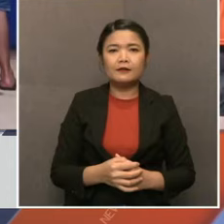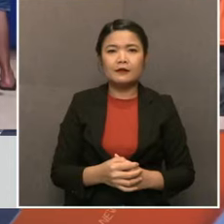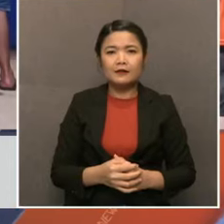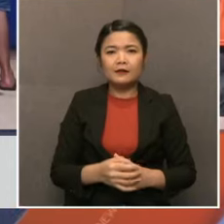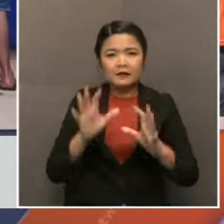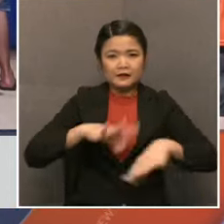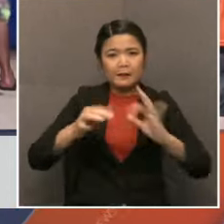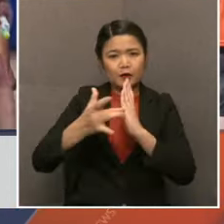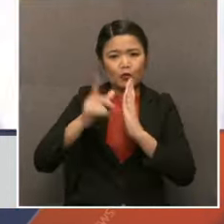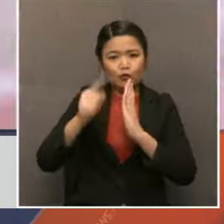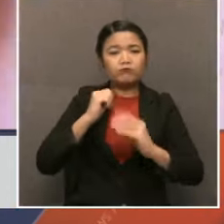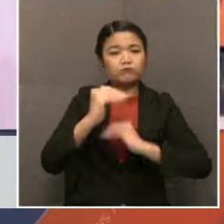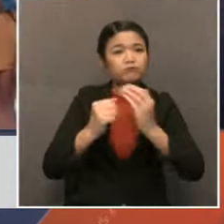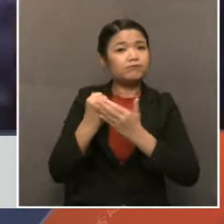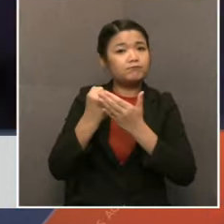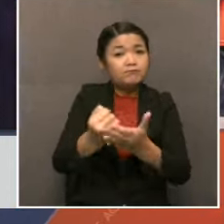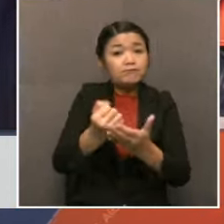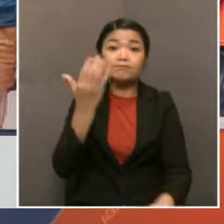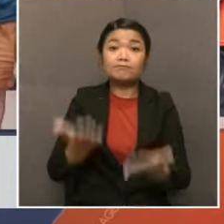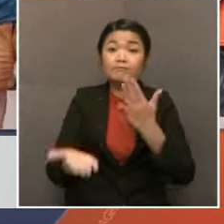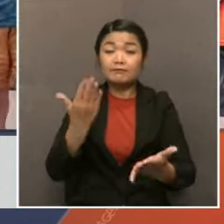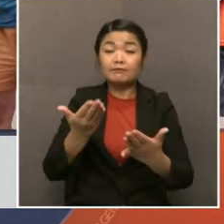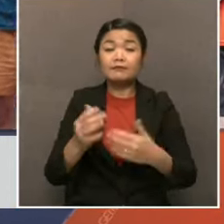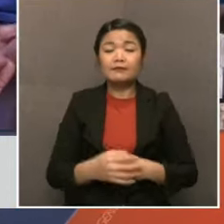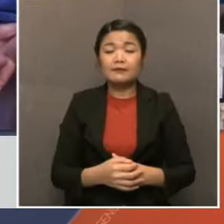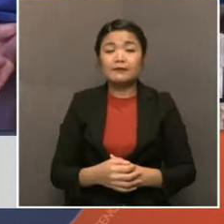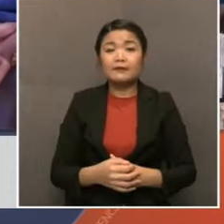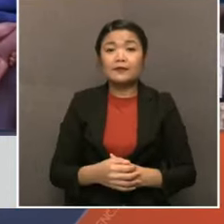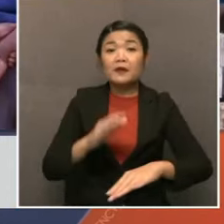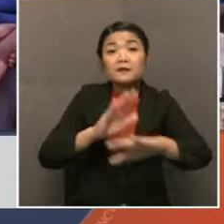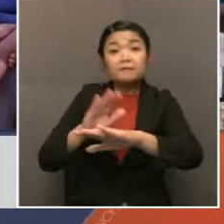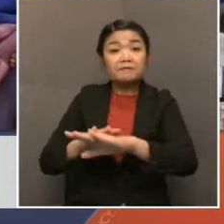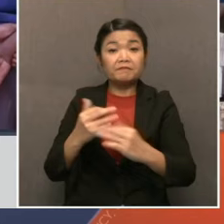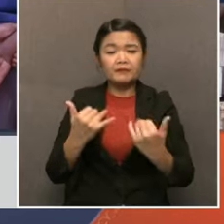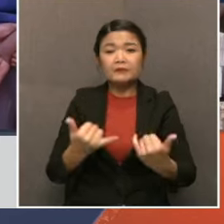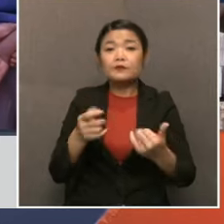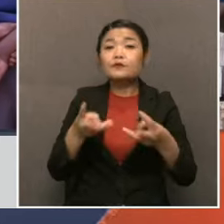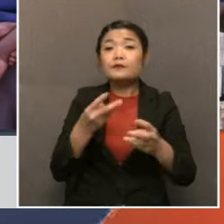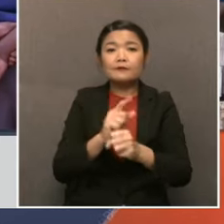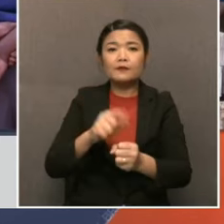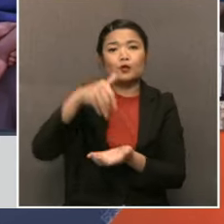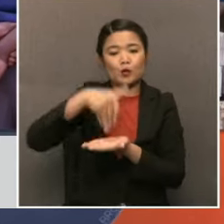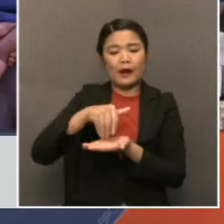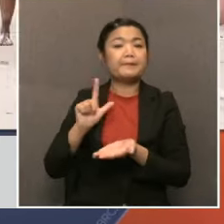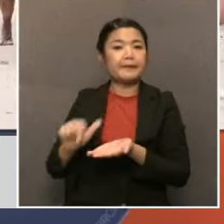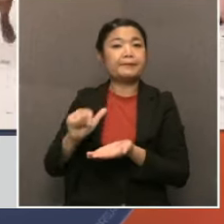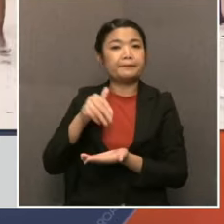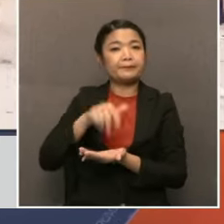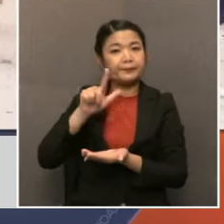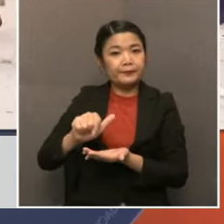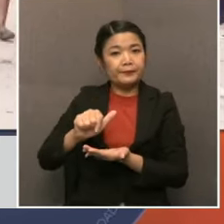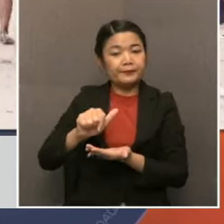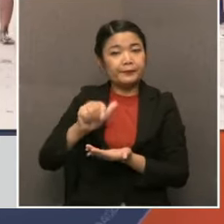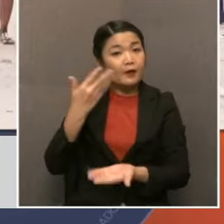ือม bunlarıในสดที่